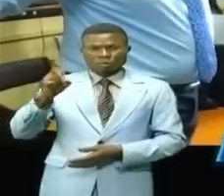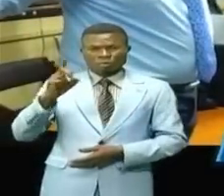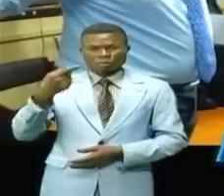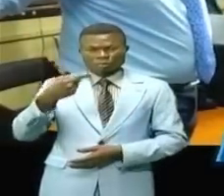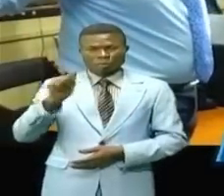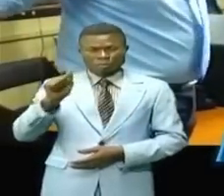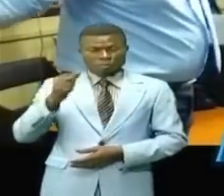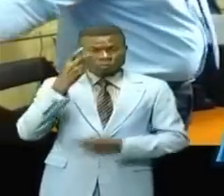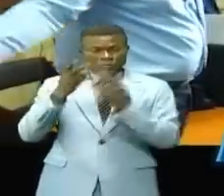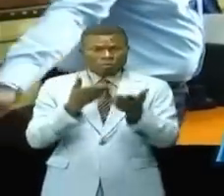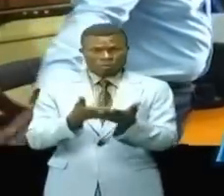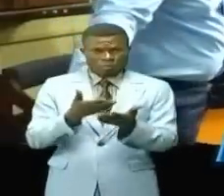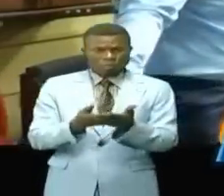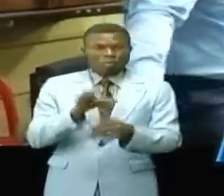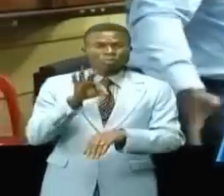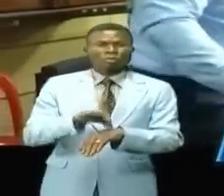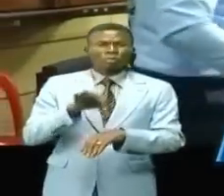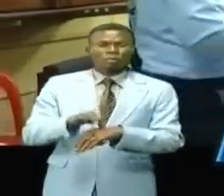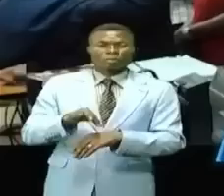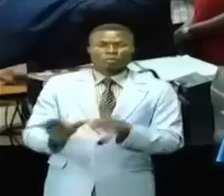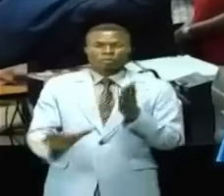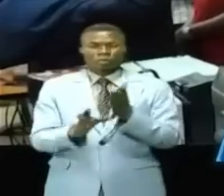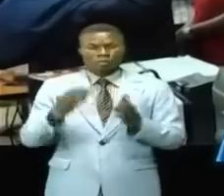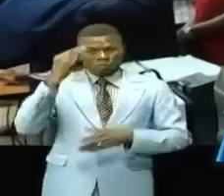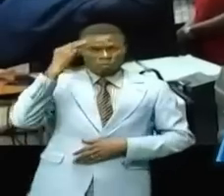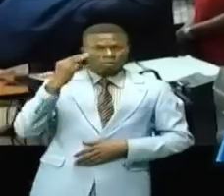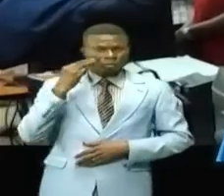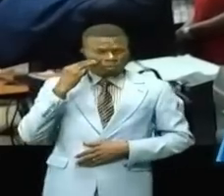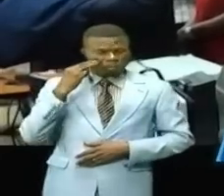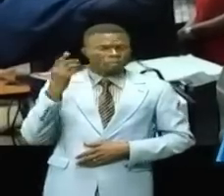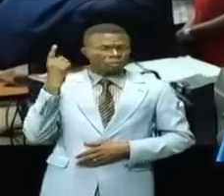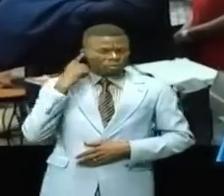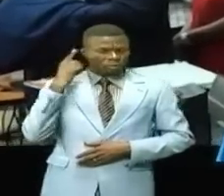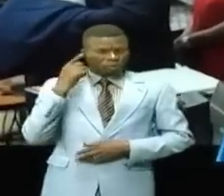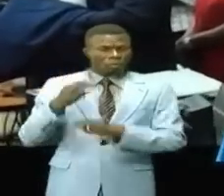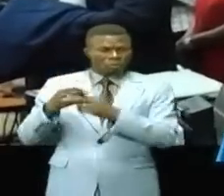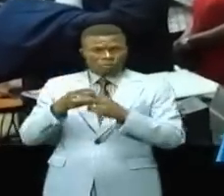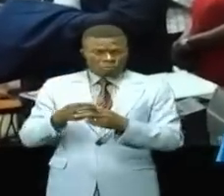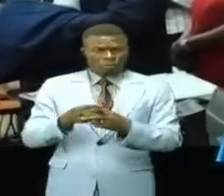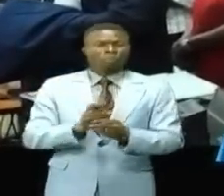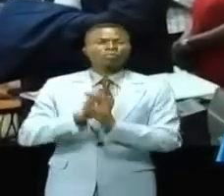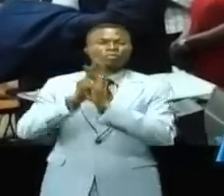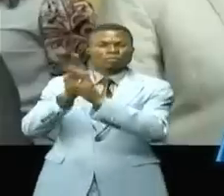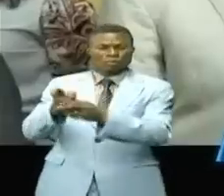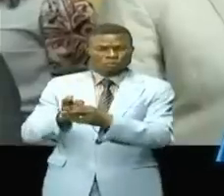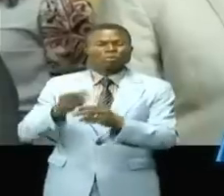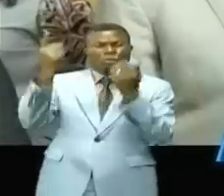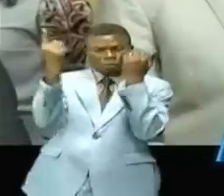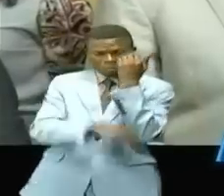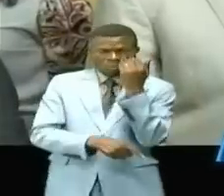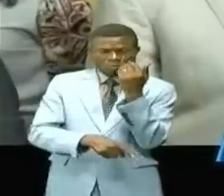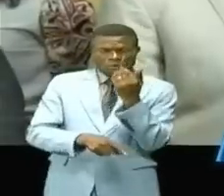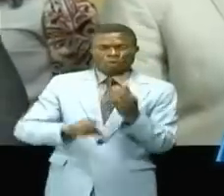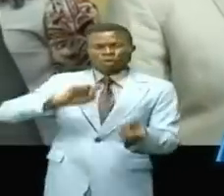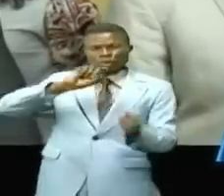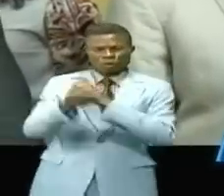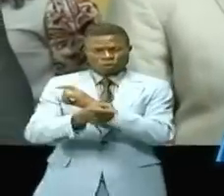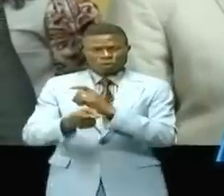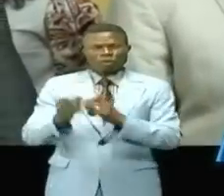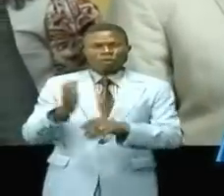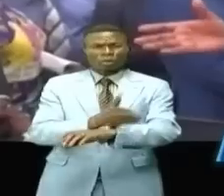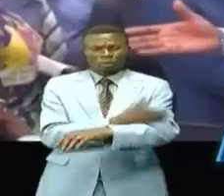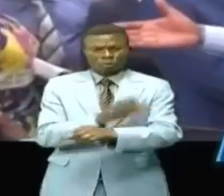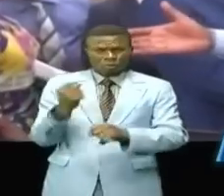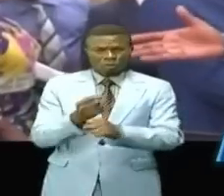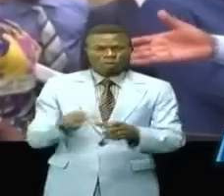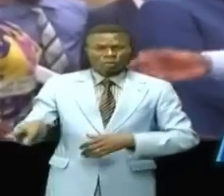cette visite, c'était l'occasion pour le VPM de faire le suivi. On va agir pour essayer de débloquer l'évolution de